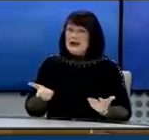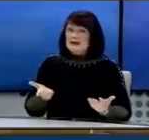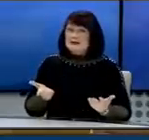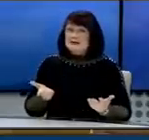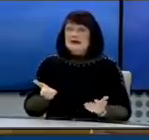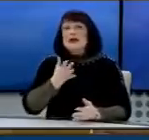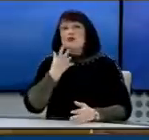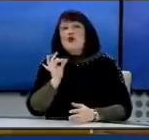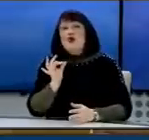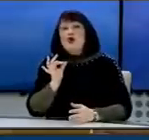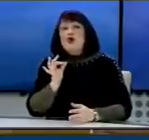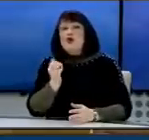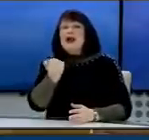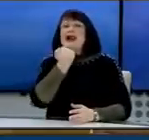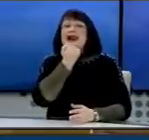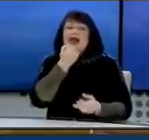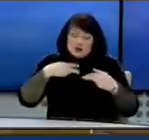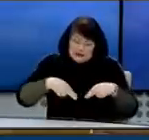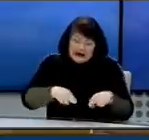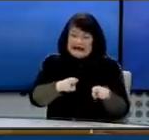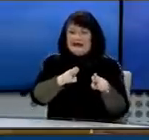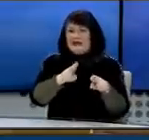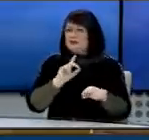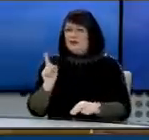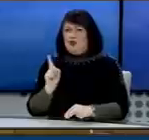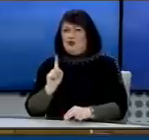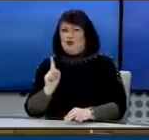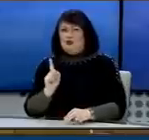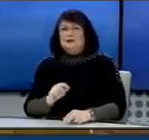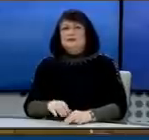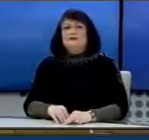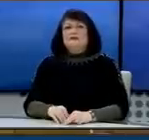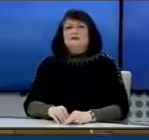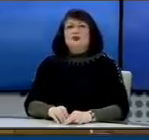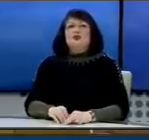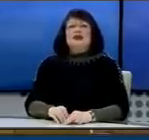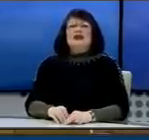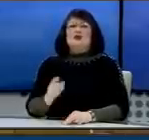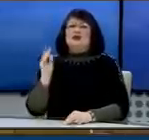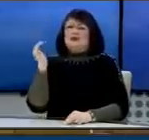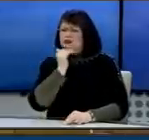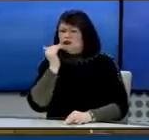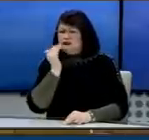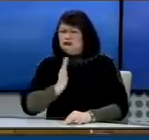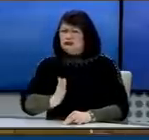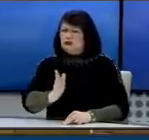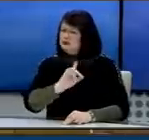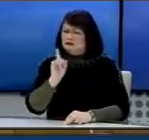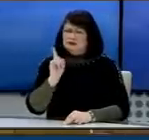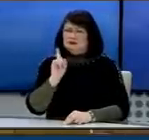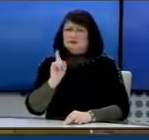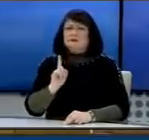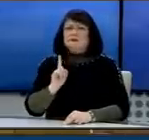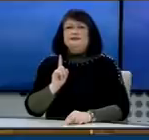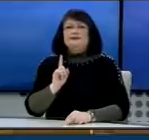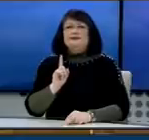Όχι όμως γιατί είμαστε στη λάθος κατεύθυνση, ούτε γιατί δεν έχουμε ταχύτητα, αλλά γιατί δεν